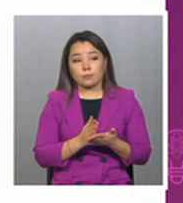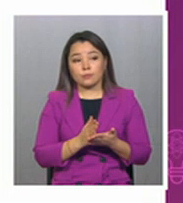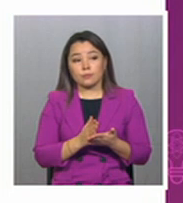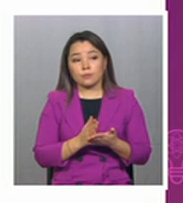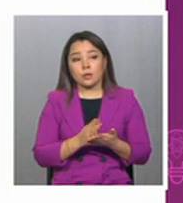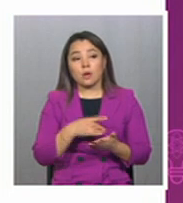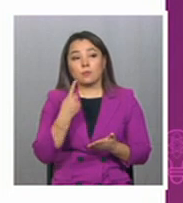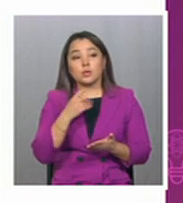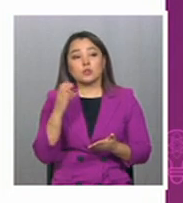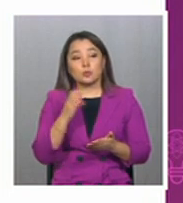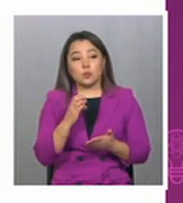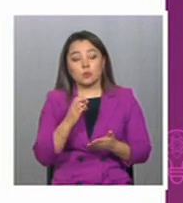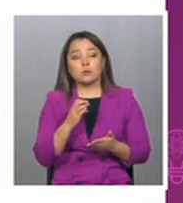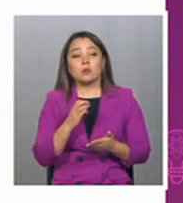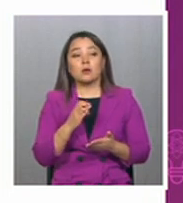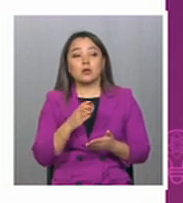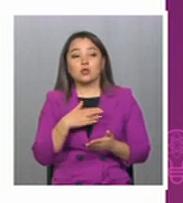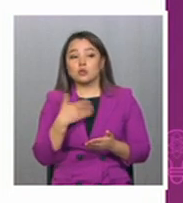1 секунд жан жағына қарайды.